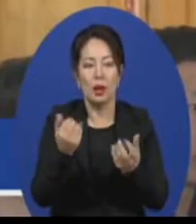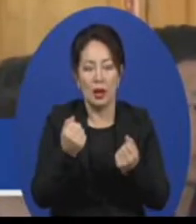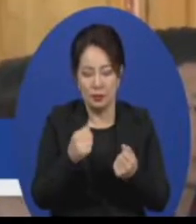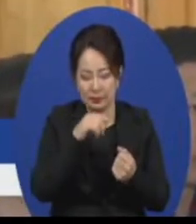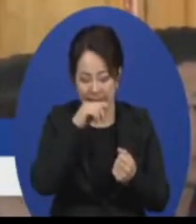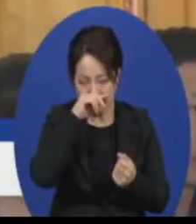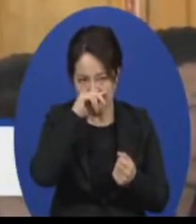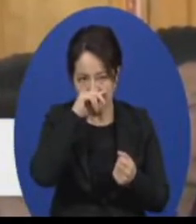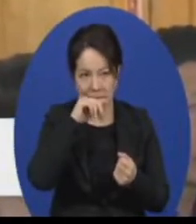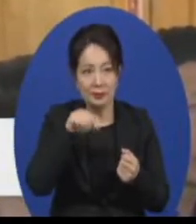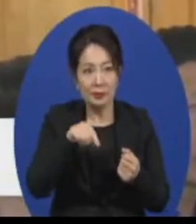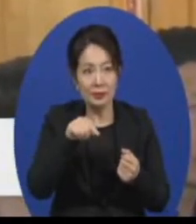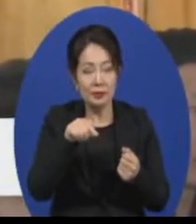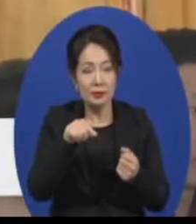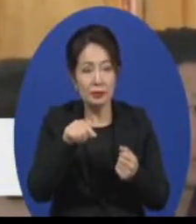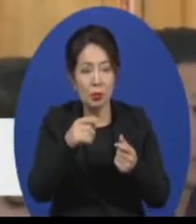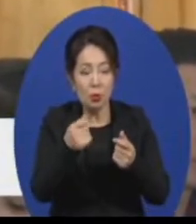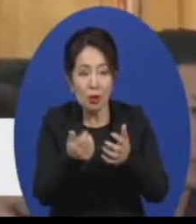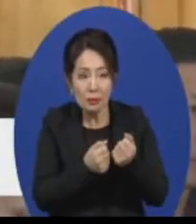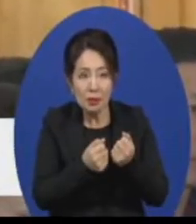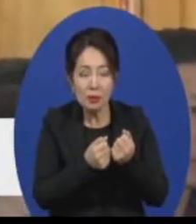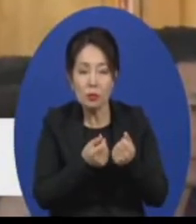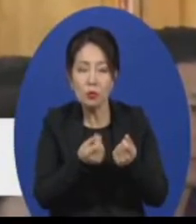Бичээрийн хураан жил сумд асуулна.